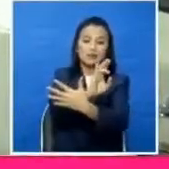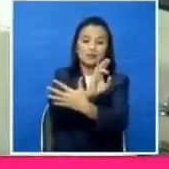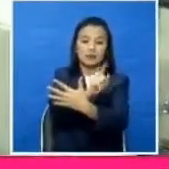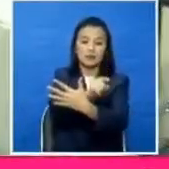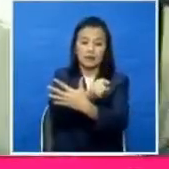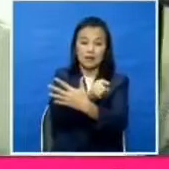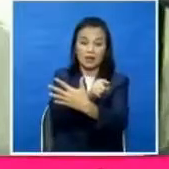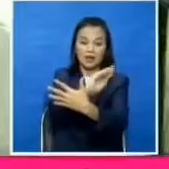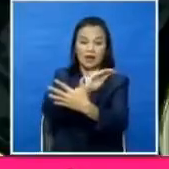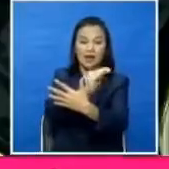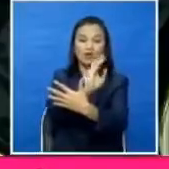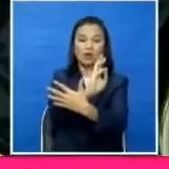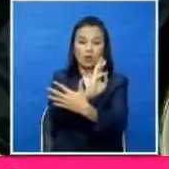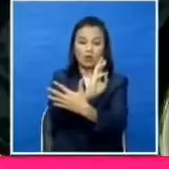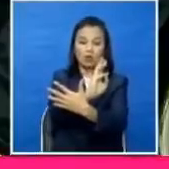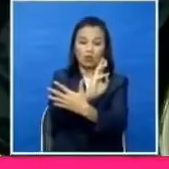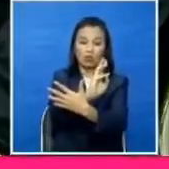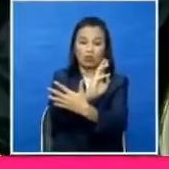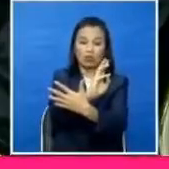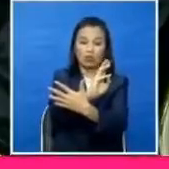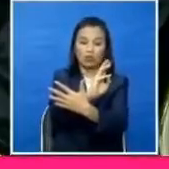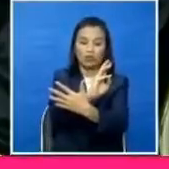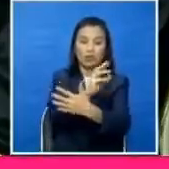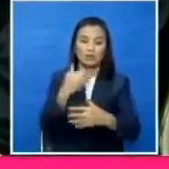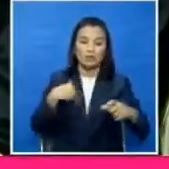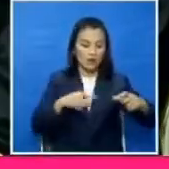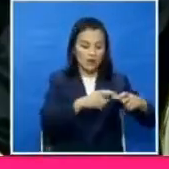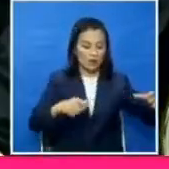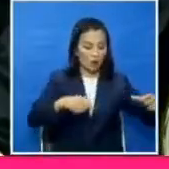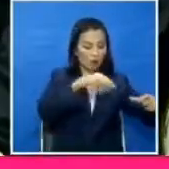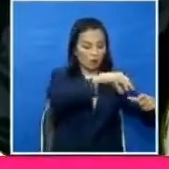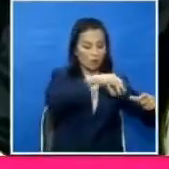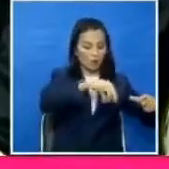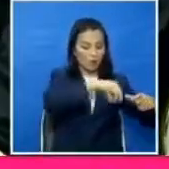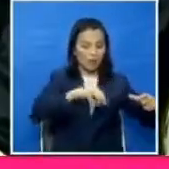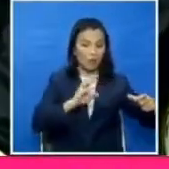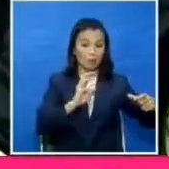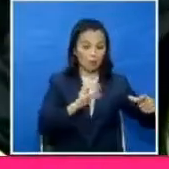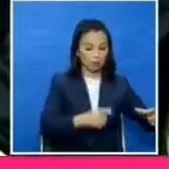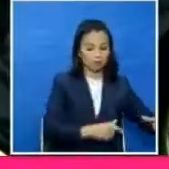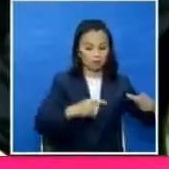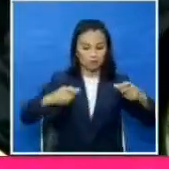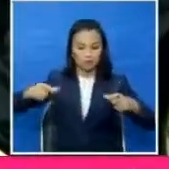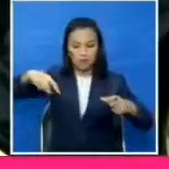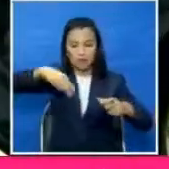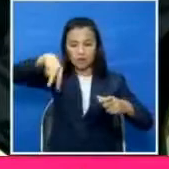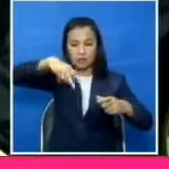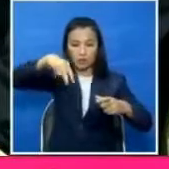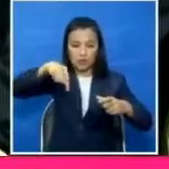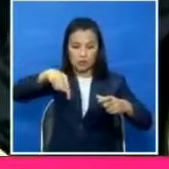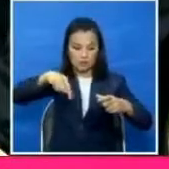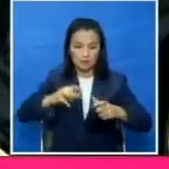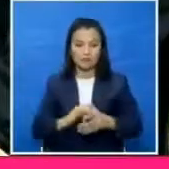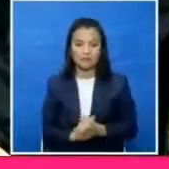หมายเลข6พนักงานนำกล่องลูกบอลหมายเลข6มาให้ประธานกรรมการตรวจสอบค่ะ